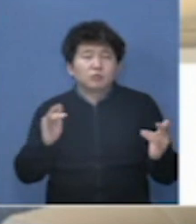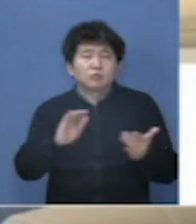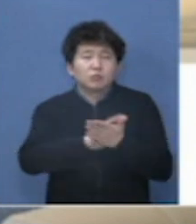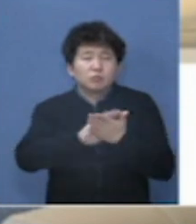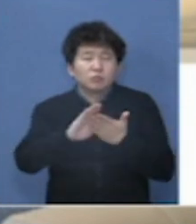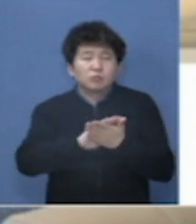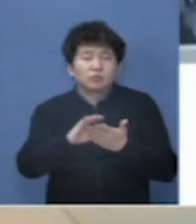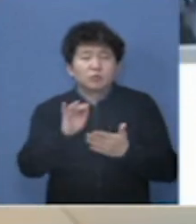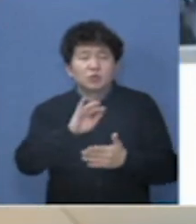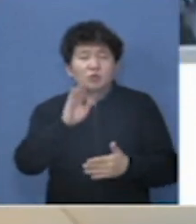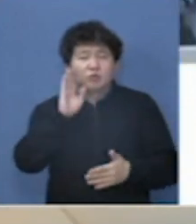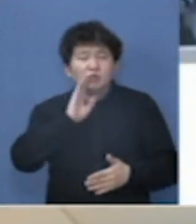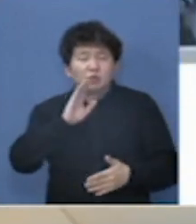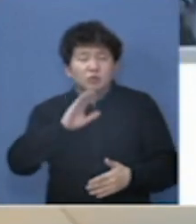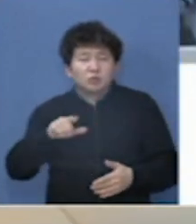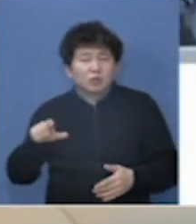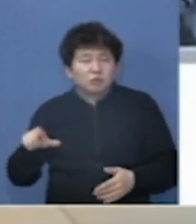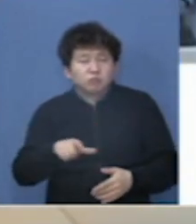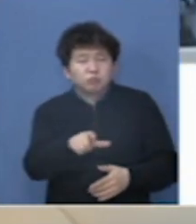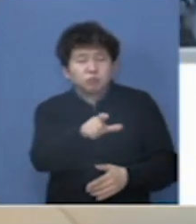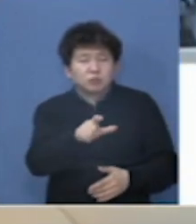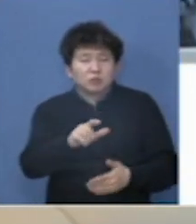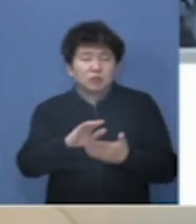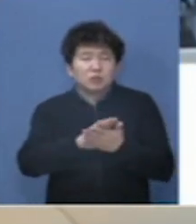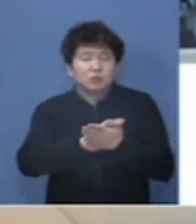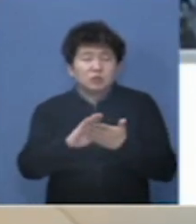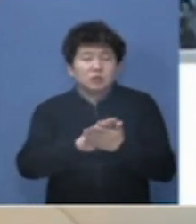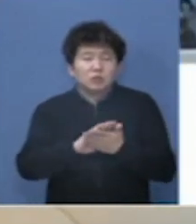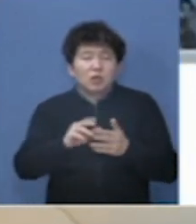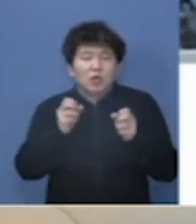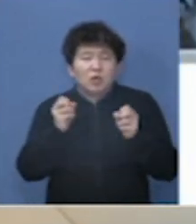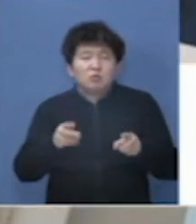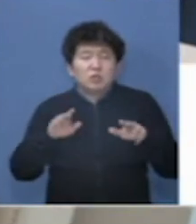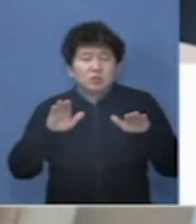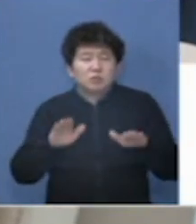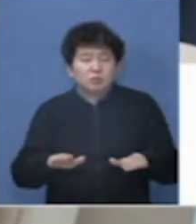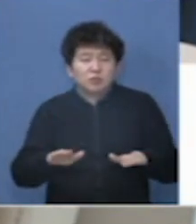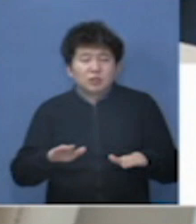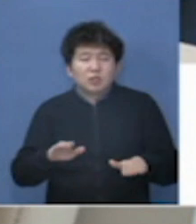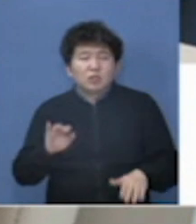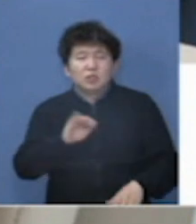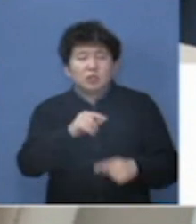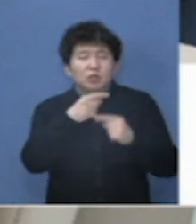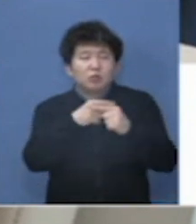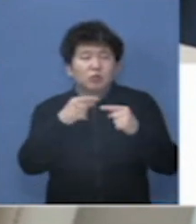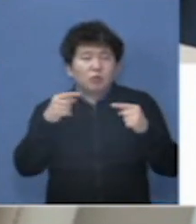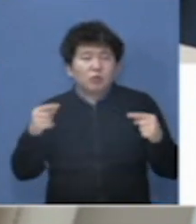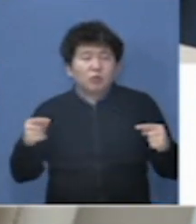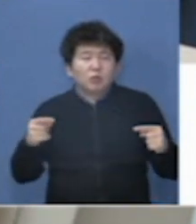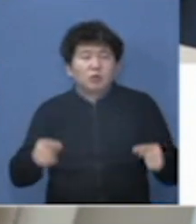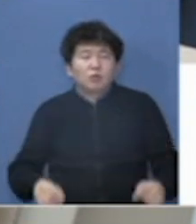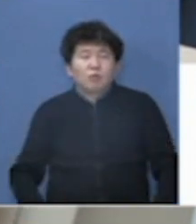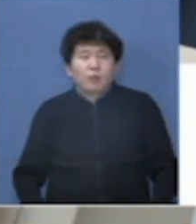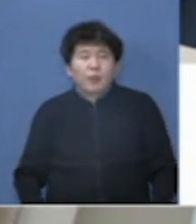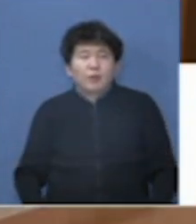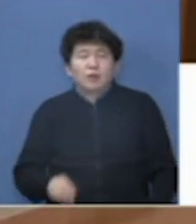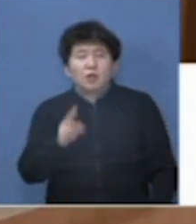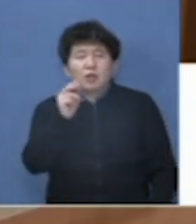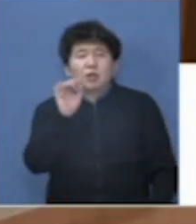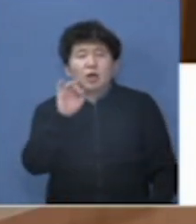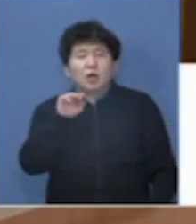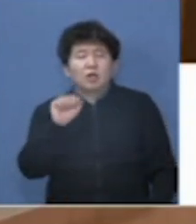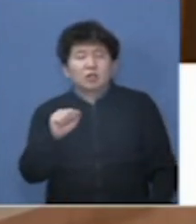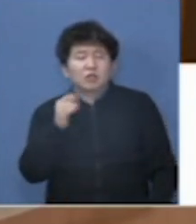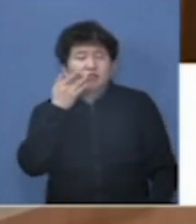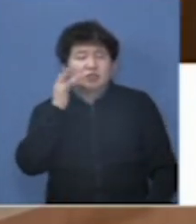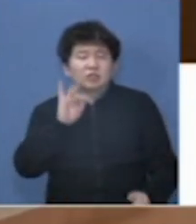кеңейтіп бөгеттерді көтеру қажет. Барлық су басу қаупі бар аймақтарға қатысты осы және өзге басқа ақпарат тәуекелдер картасында үнемі